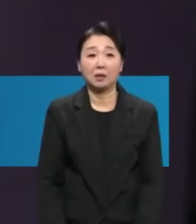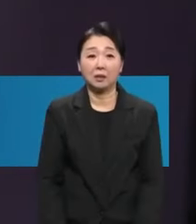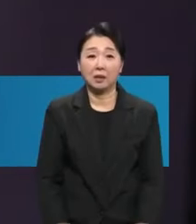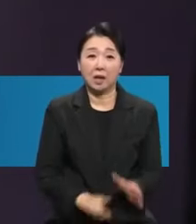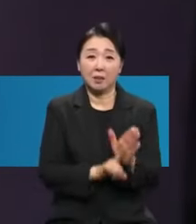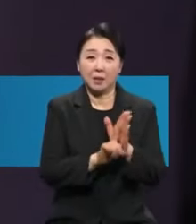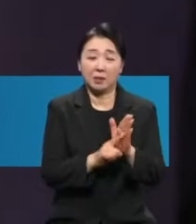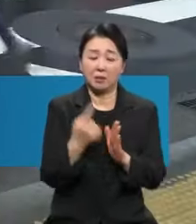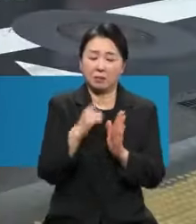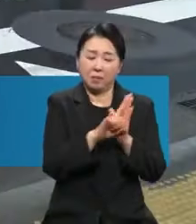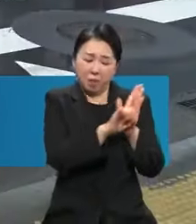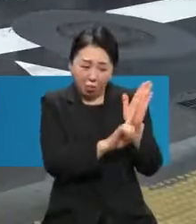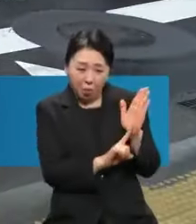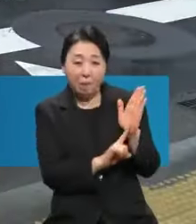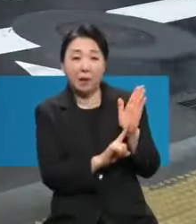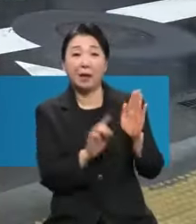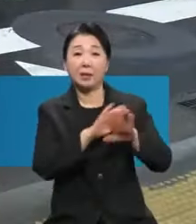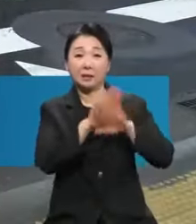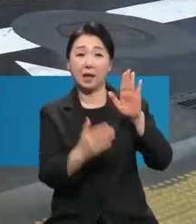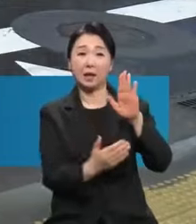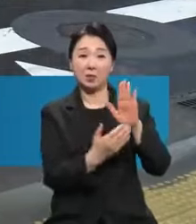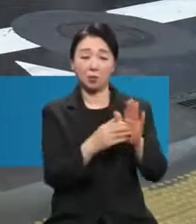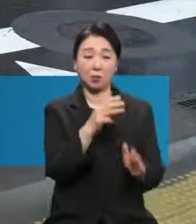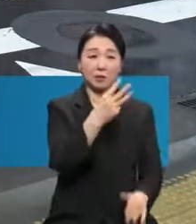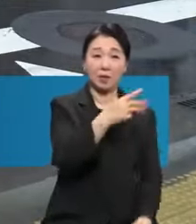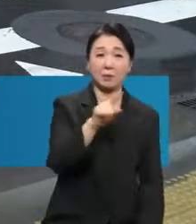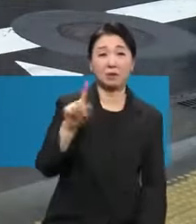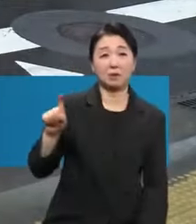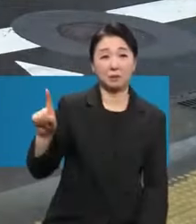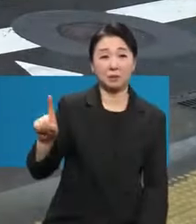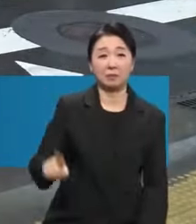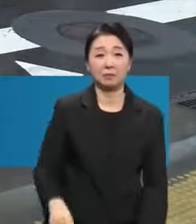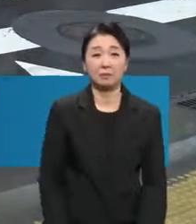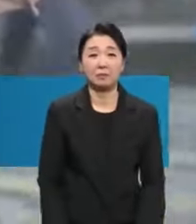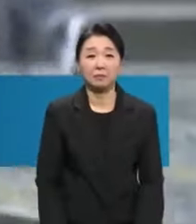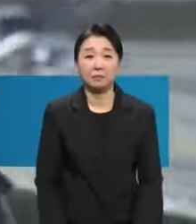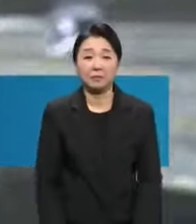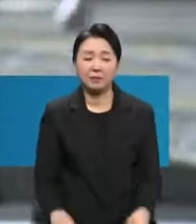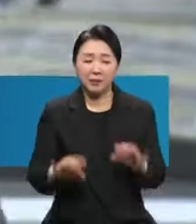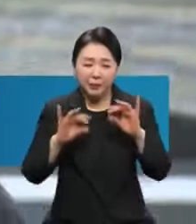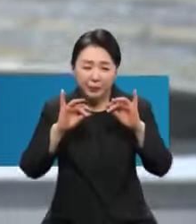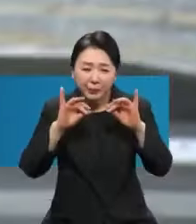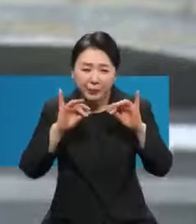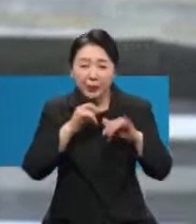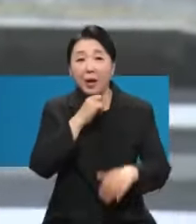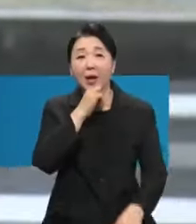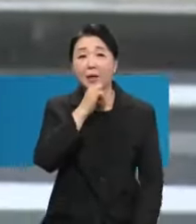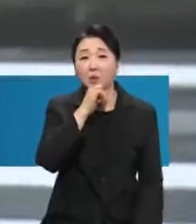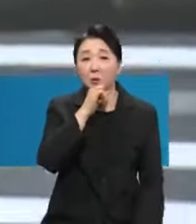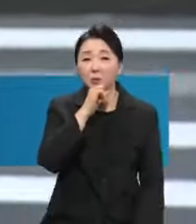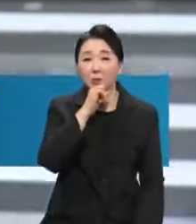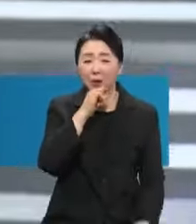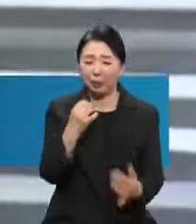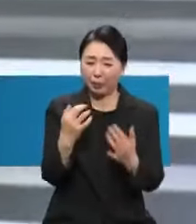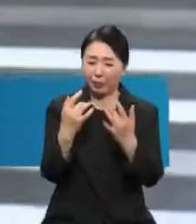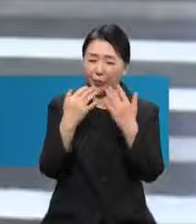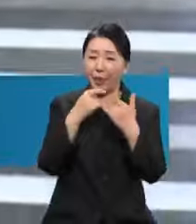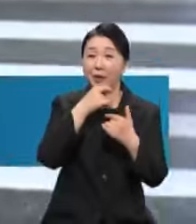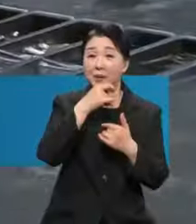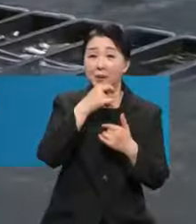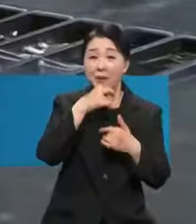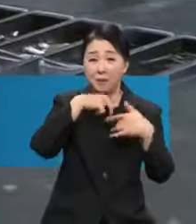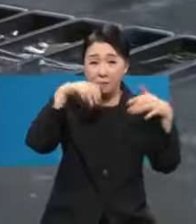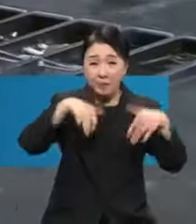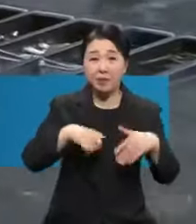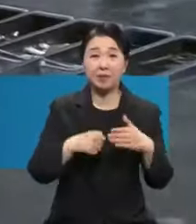어제보다 가파르게 내려가 낮 최고 기온은 3도에서 11도로 예상됩니다. 미세먼지 농도는 대기 확산과 비의 영향으로